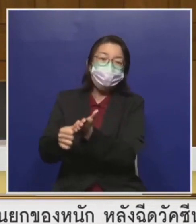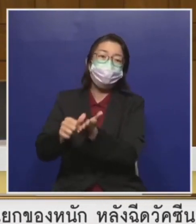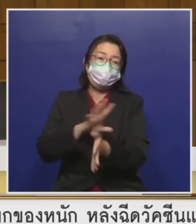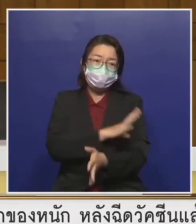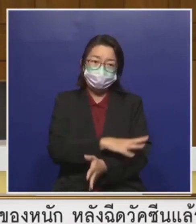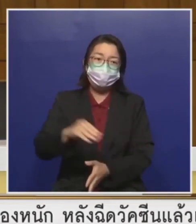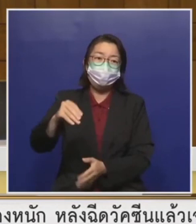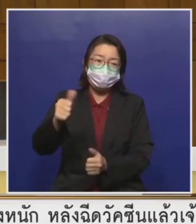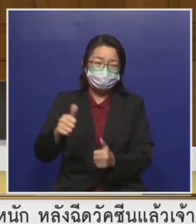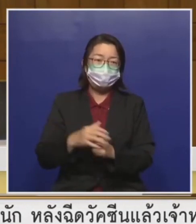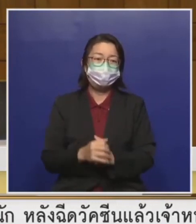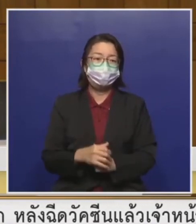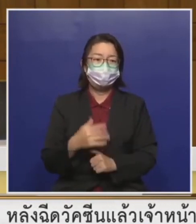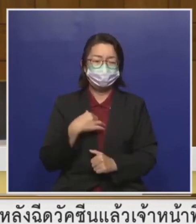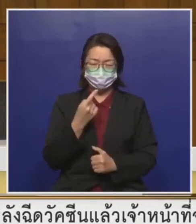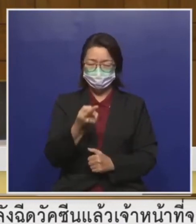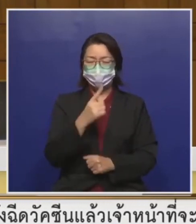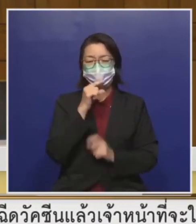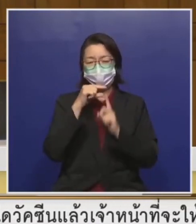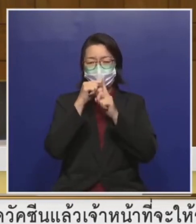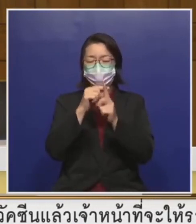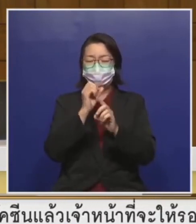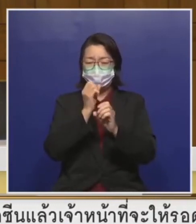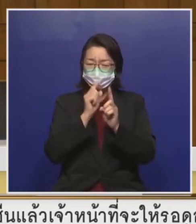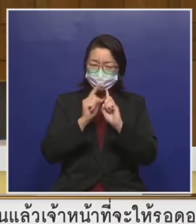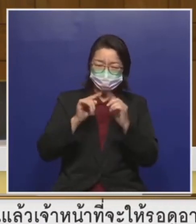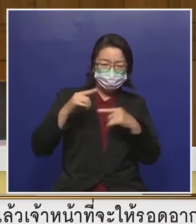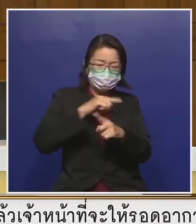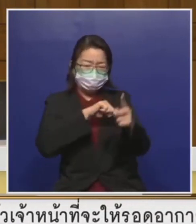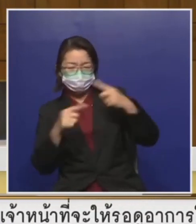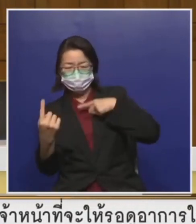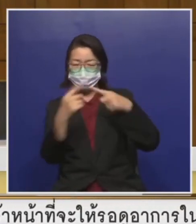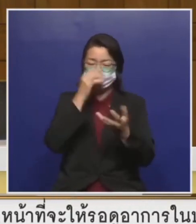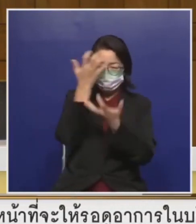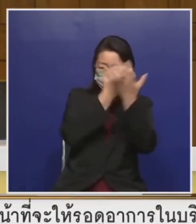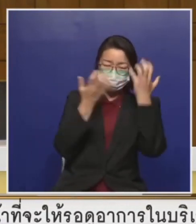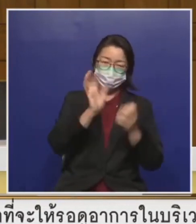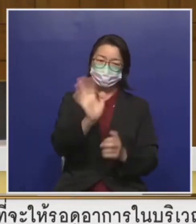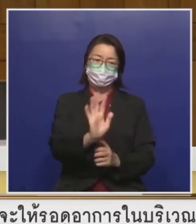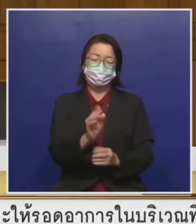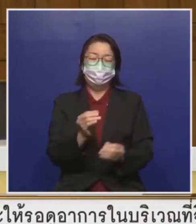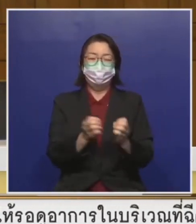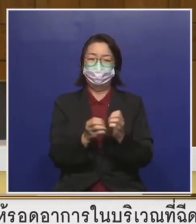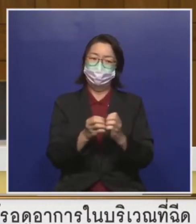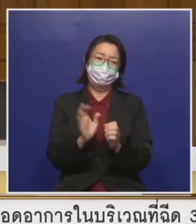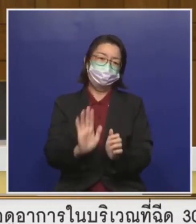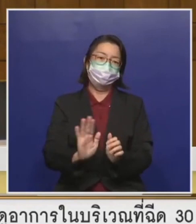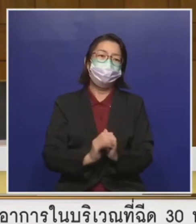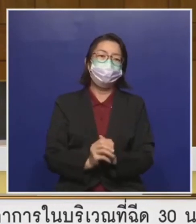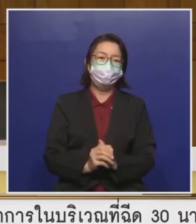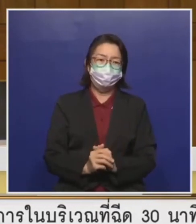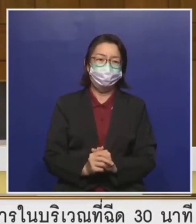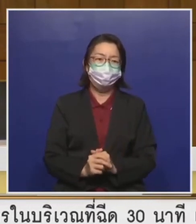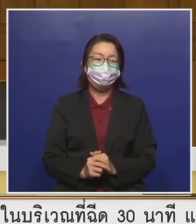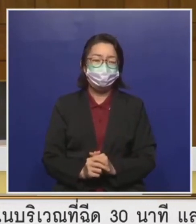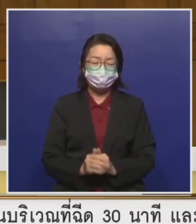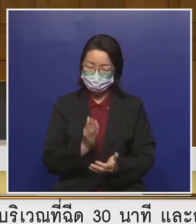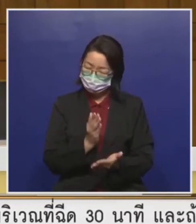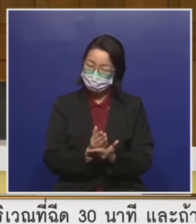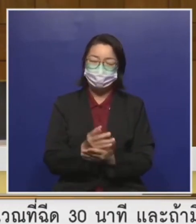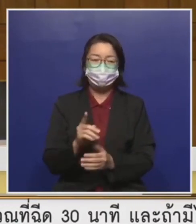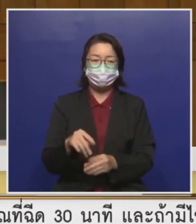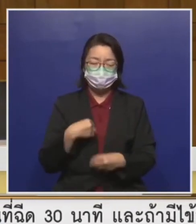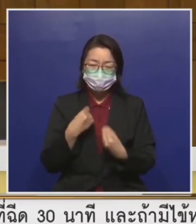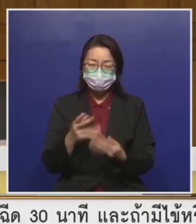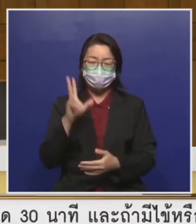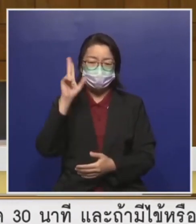ต่างๆอย่าให้มันสับสนโอลหม่านไปหมดนะวันนี้ก็บอกรัฐบาลสอบตกเรื่องประชาสัมพันธ์รัฐบาลก็พูดรัฐบาลก็ให้ข่